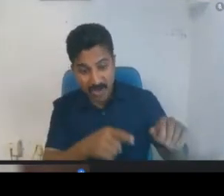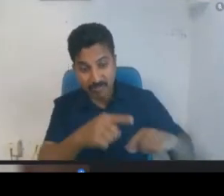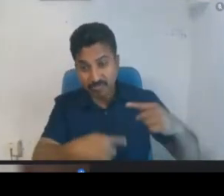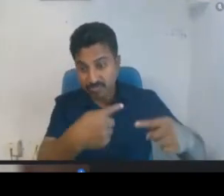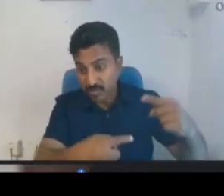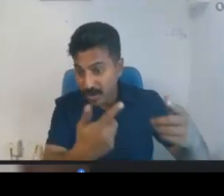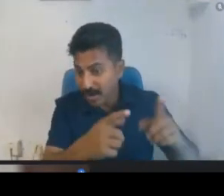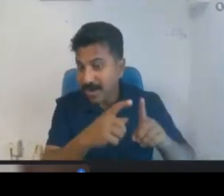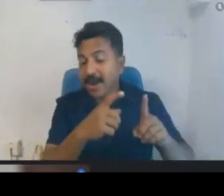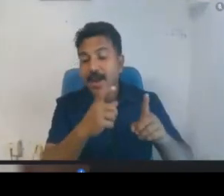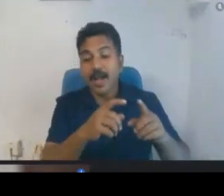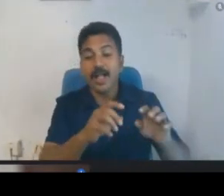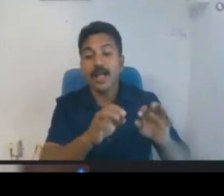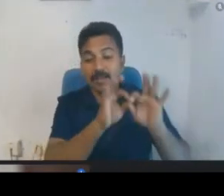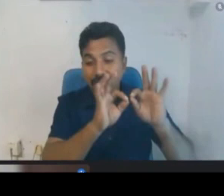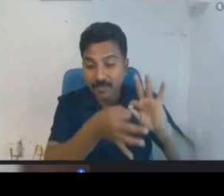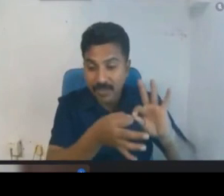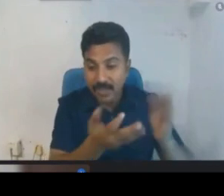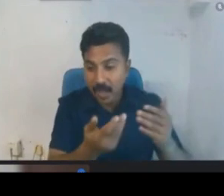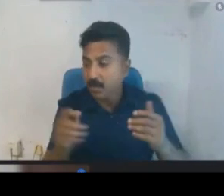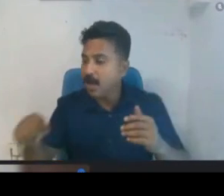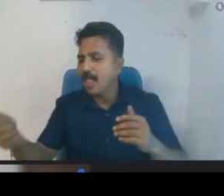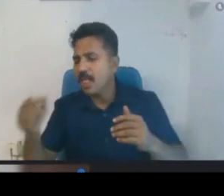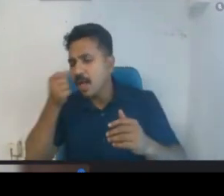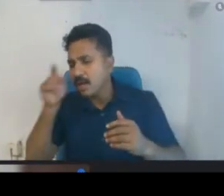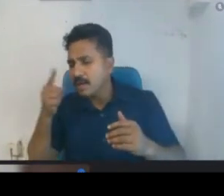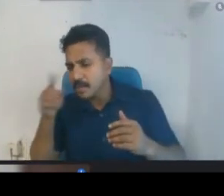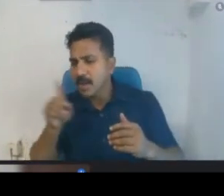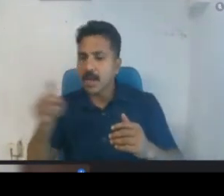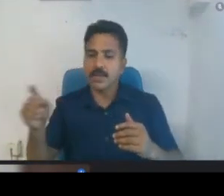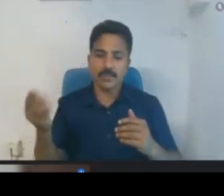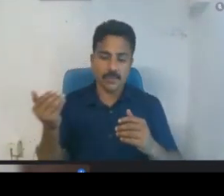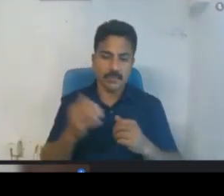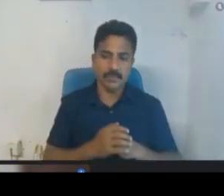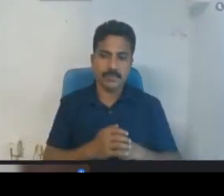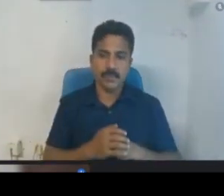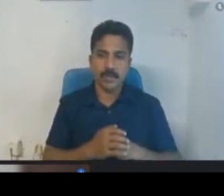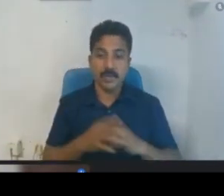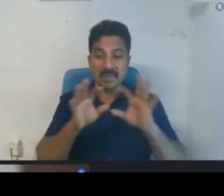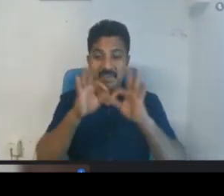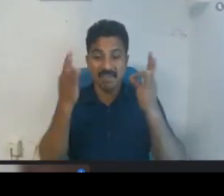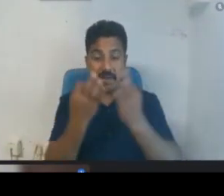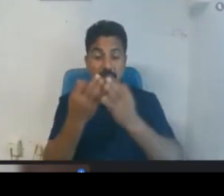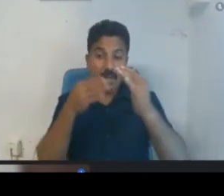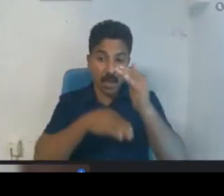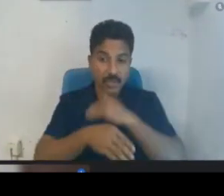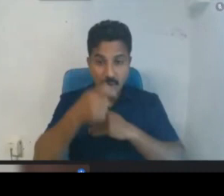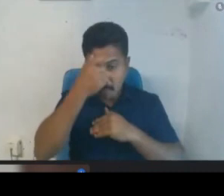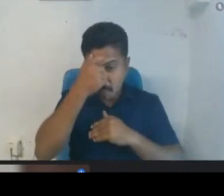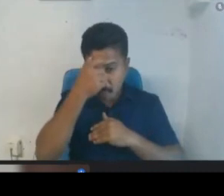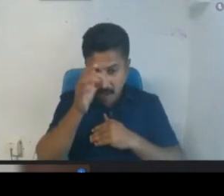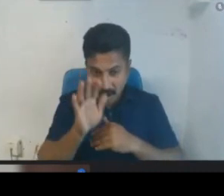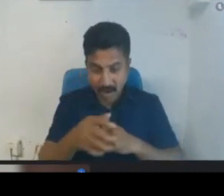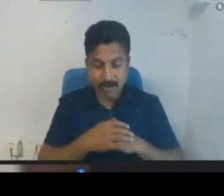റൊട്ടീൻ എങ്ങനെയാണ് സെറ്റ് ചെയ്യുന്നതെന്ന് വേണമെങ്കിലും നിങ്ങൾക്ക് ആ മാതാപിതാക്കളോട് ചോദിക്കാം. കുടുംബത്തിലെ പ്രശ്നങ്ങൾ,